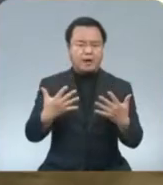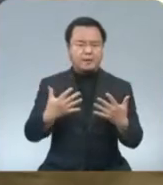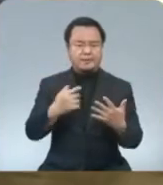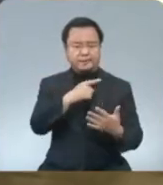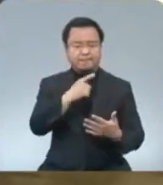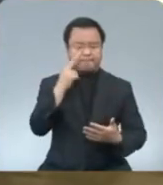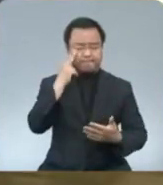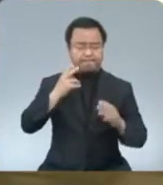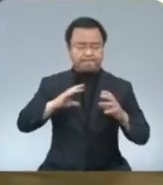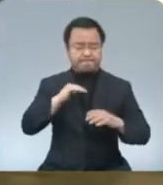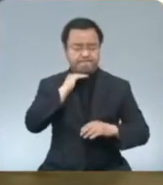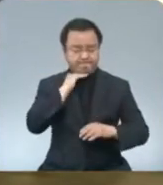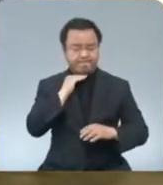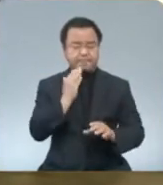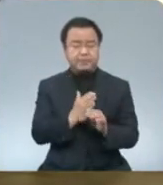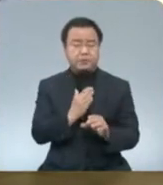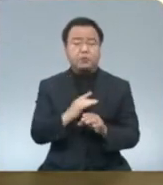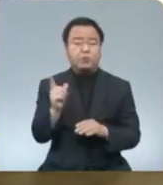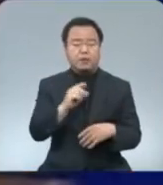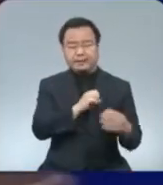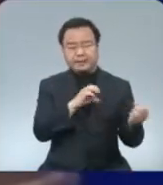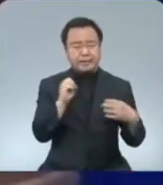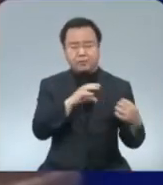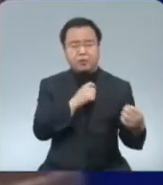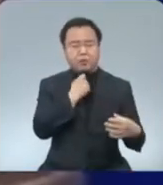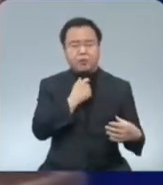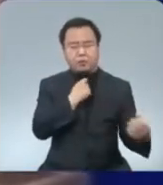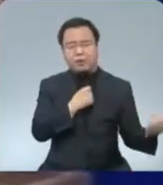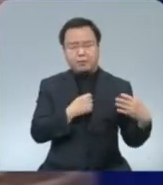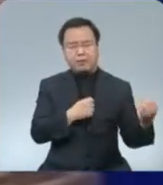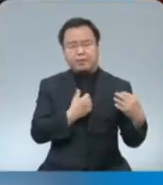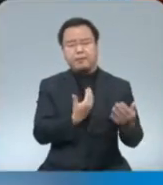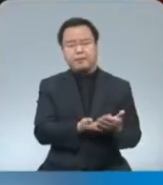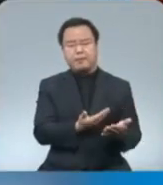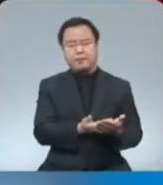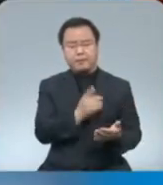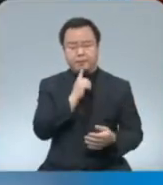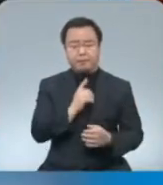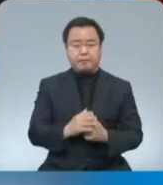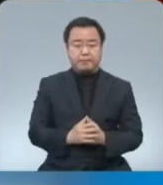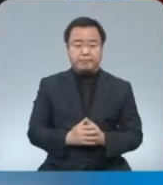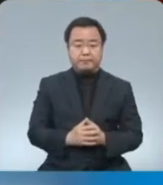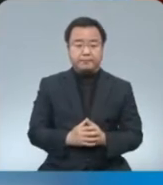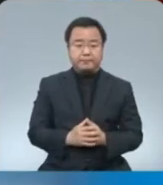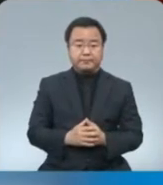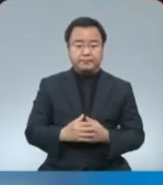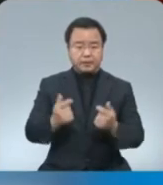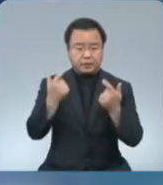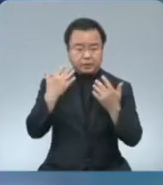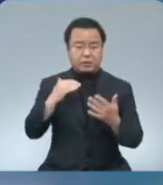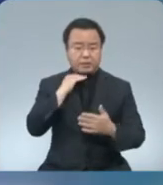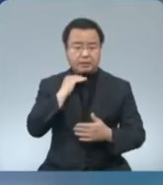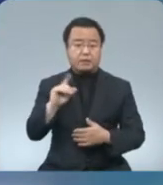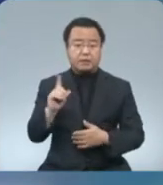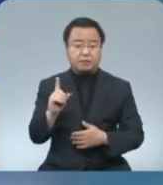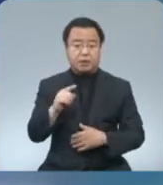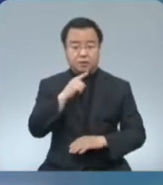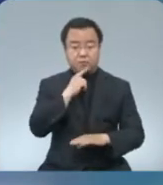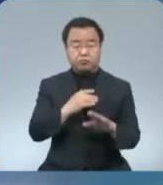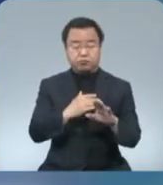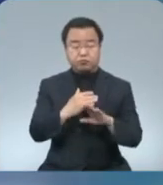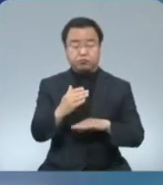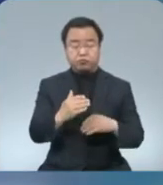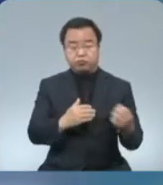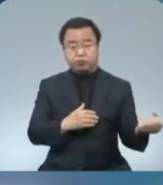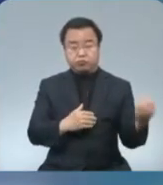полной enough реализации корейского полуострова посредством дипломатии диалога свою очередь ной удод